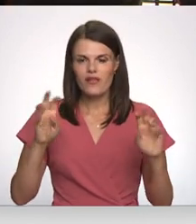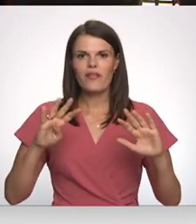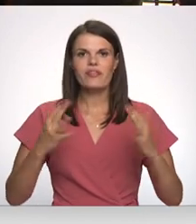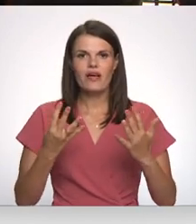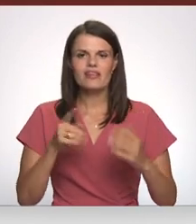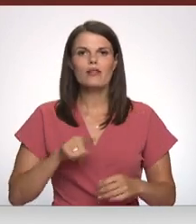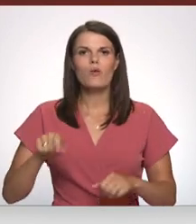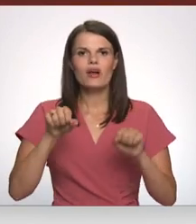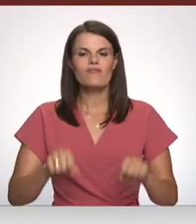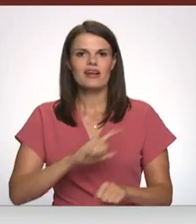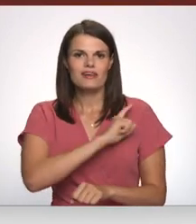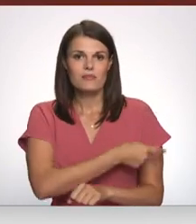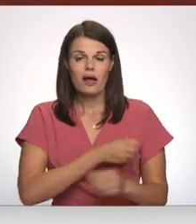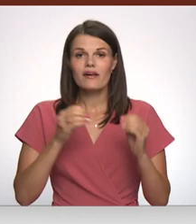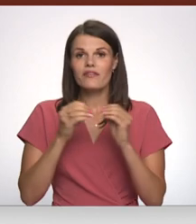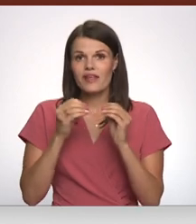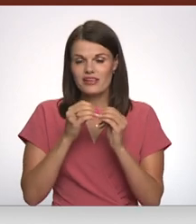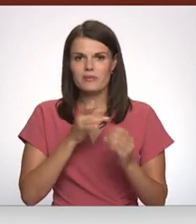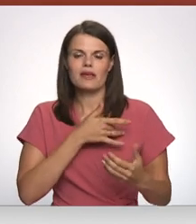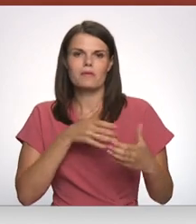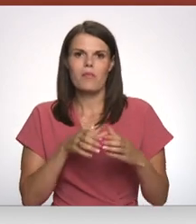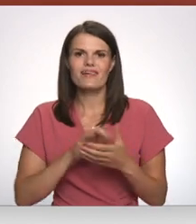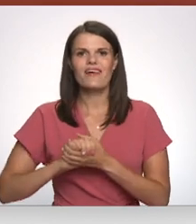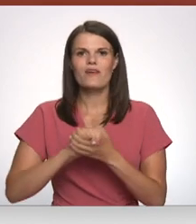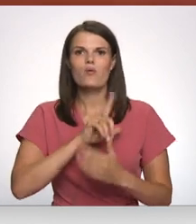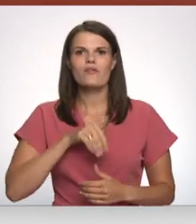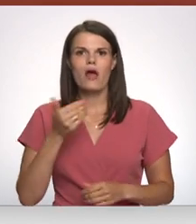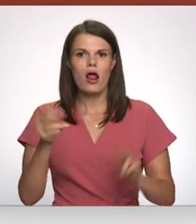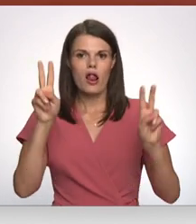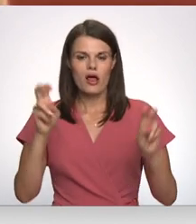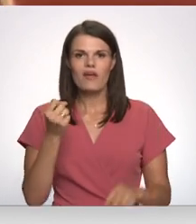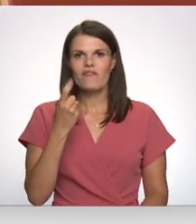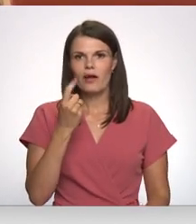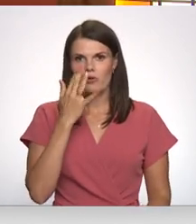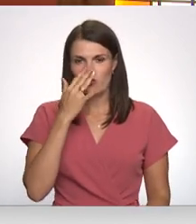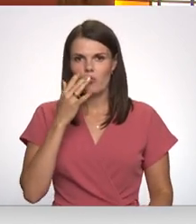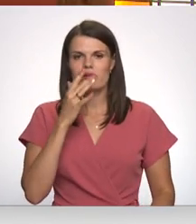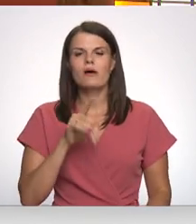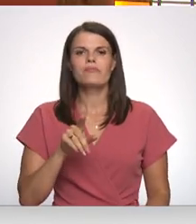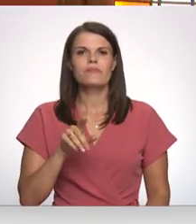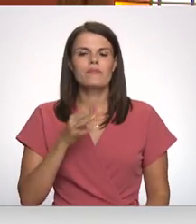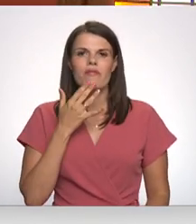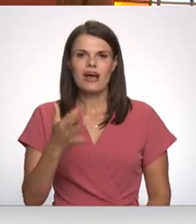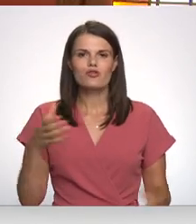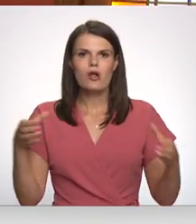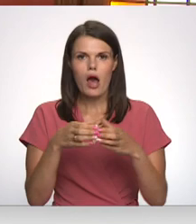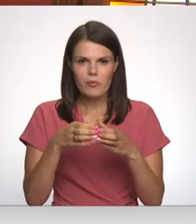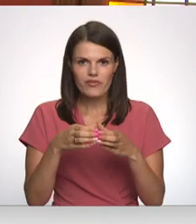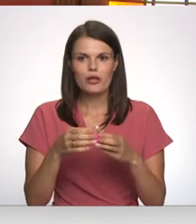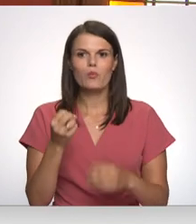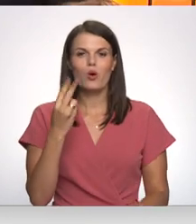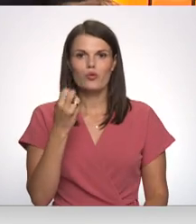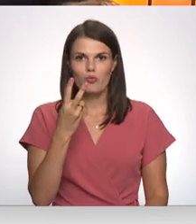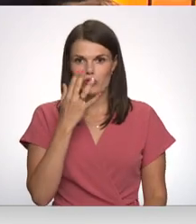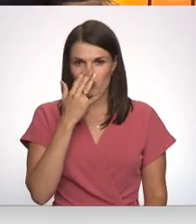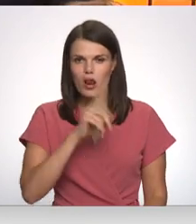varas spēks, 10. Partijai Vienoti Latvijai. Pie 11. Numura tika Nacionālā apvienība, 12. Partijai Latvija pirmajā